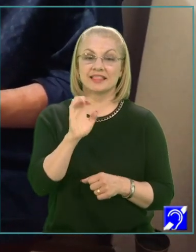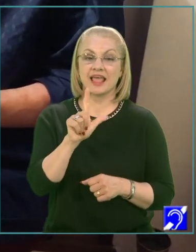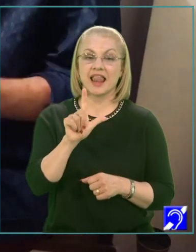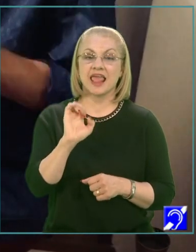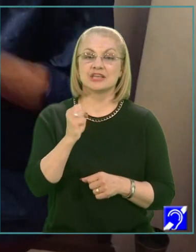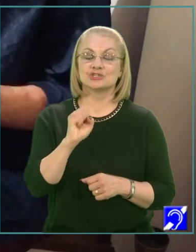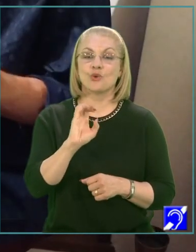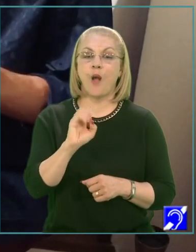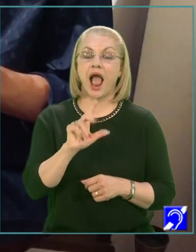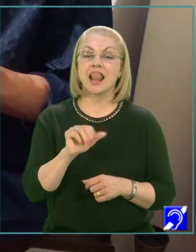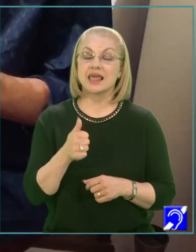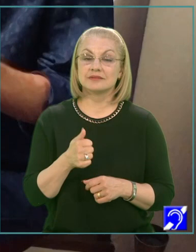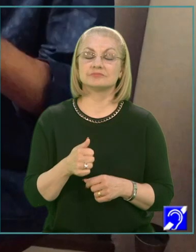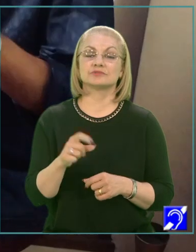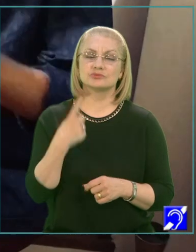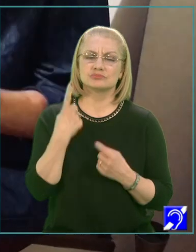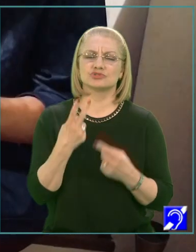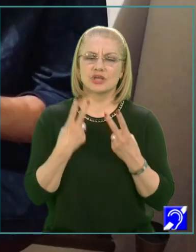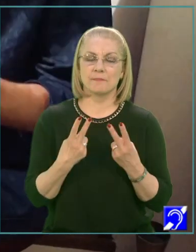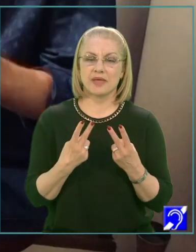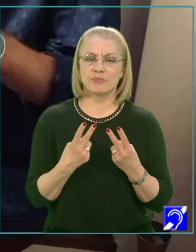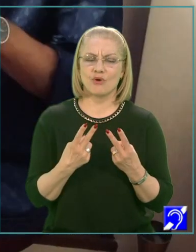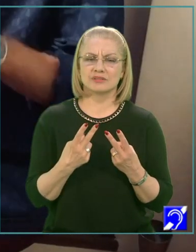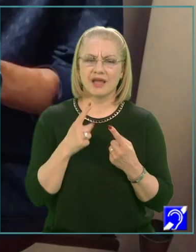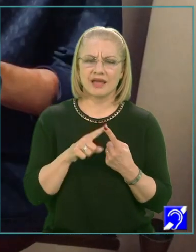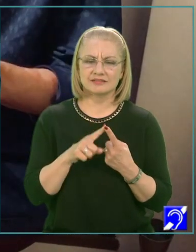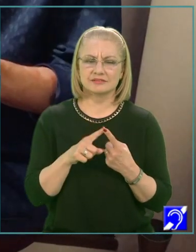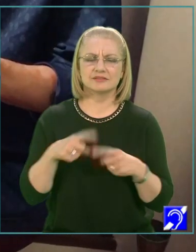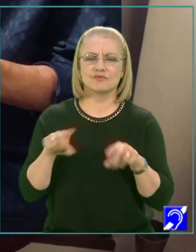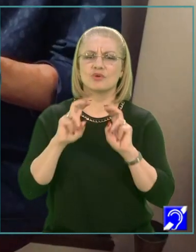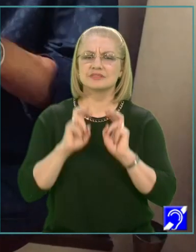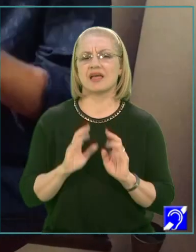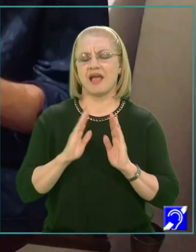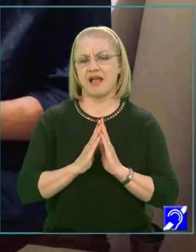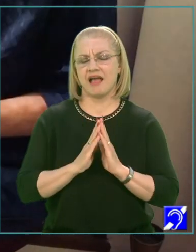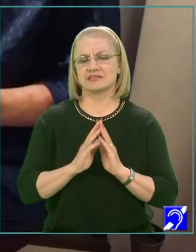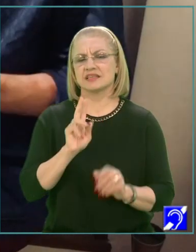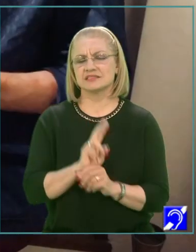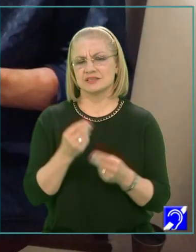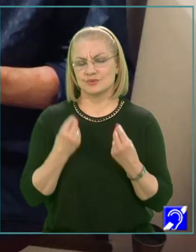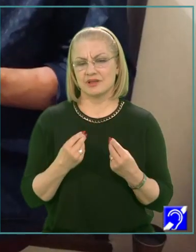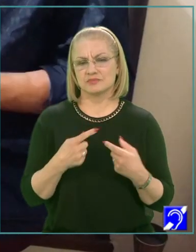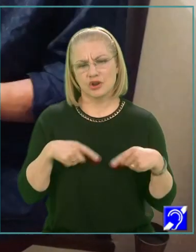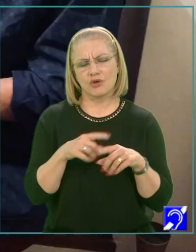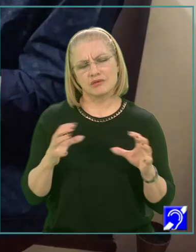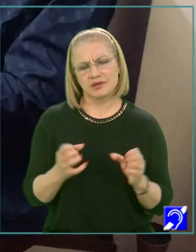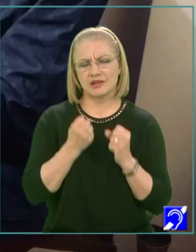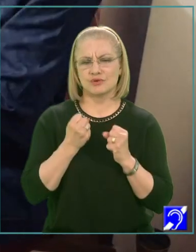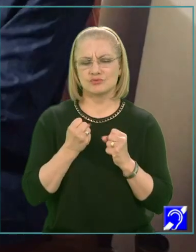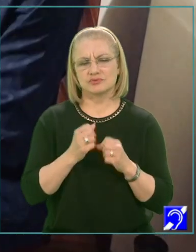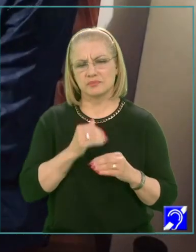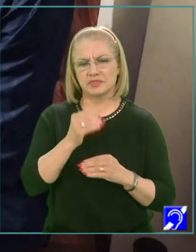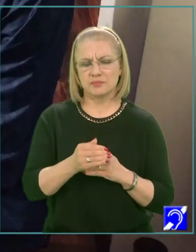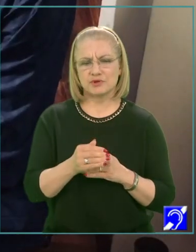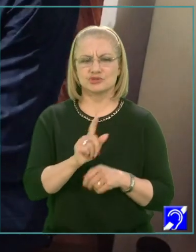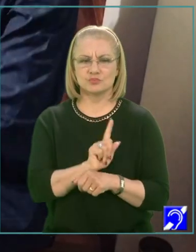și cel mai important lucru, stați acasă și stați în siguranță, suntem în stare, depășim urgența, acestea sunt